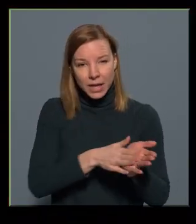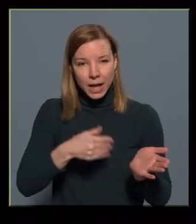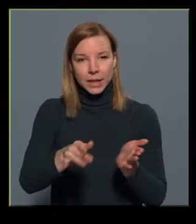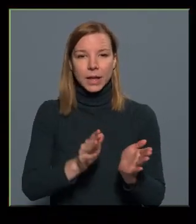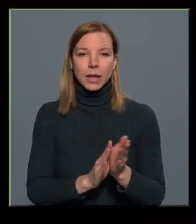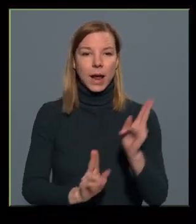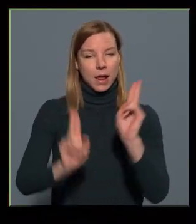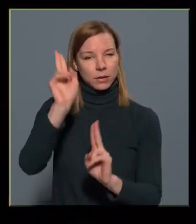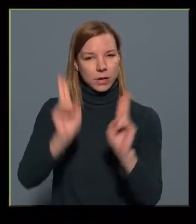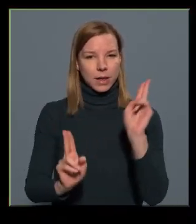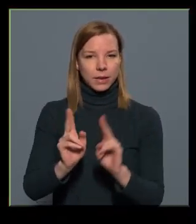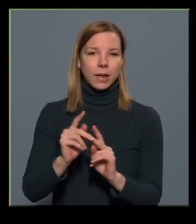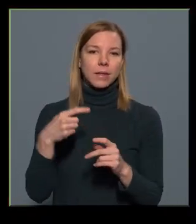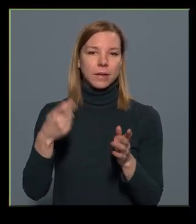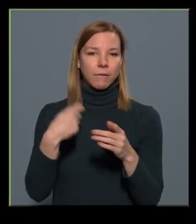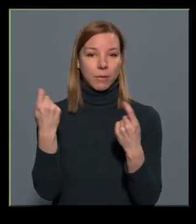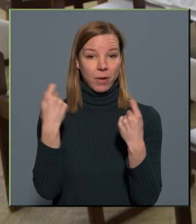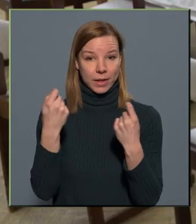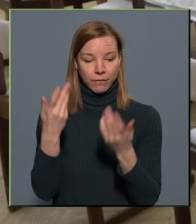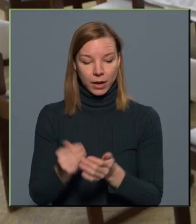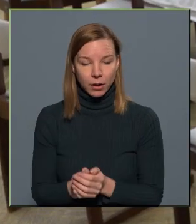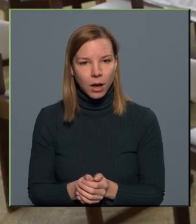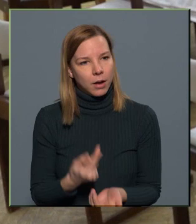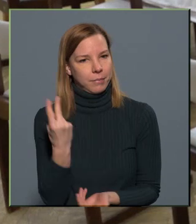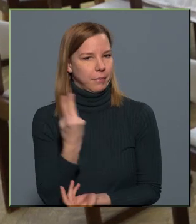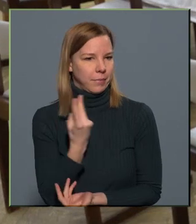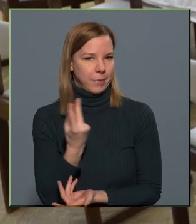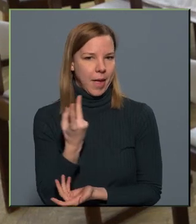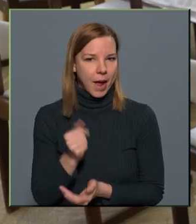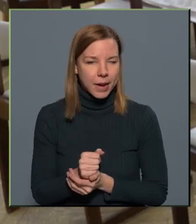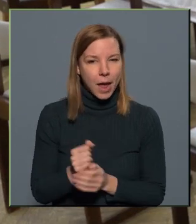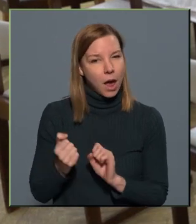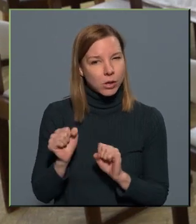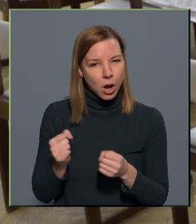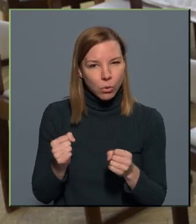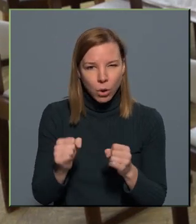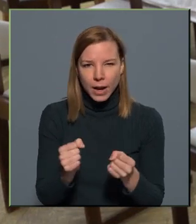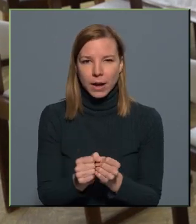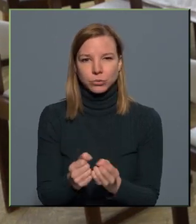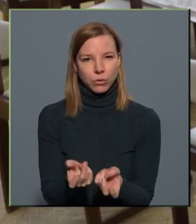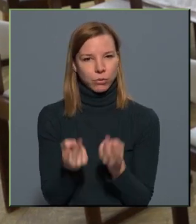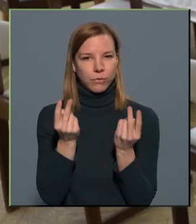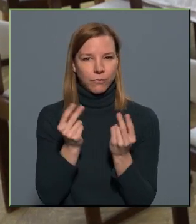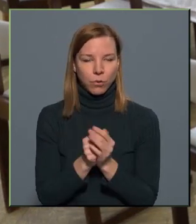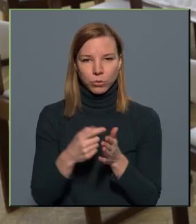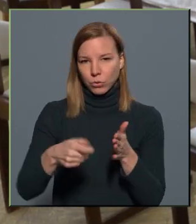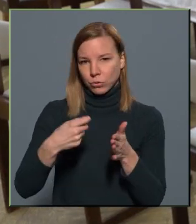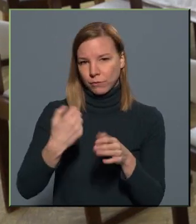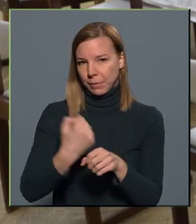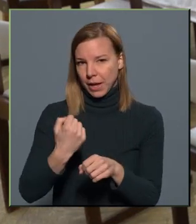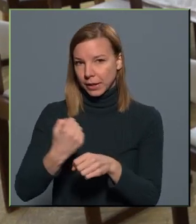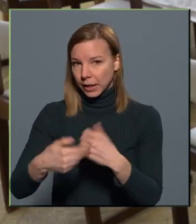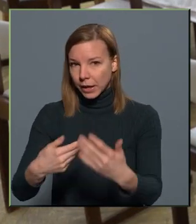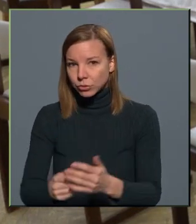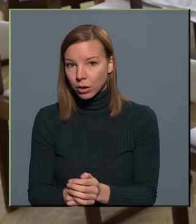erre a fesztiválra, ha lesz még ilyen? Hát természetesen a gyakorlás ugye az nagyon fontos része a filmgyártásnak, nem megy az az